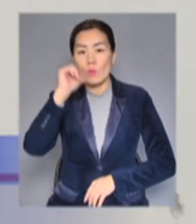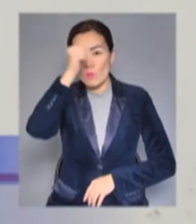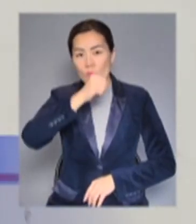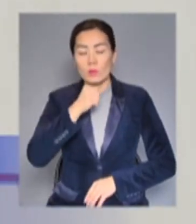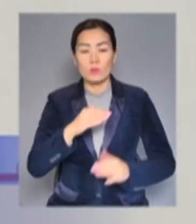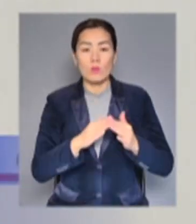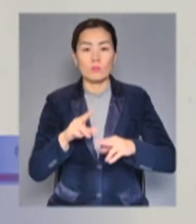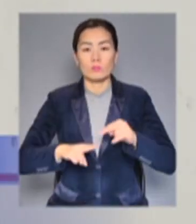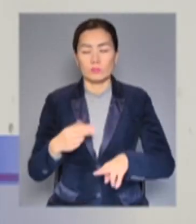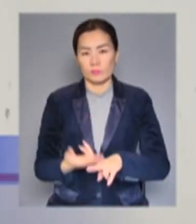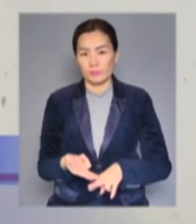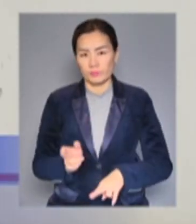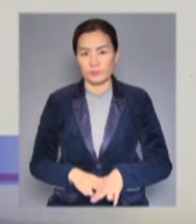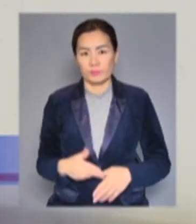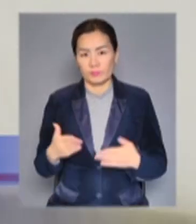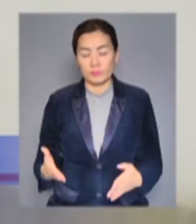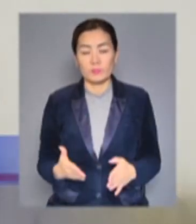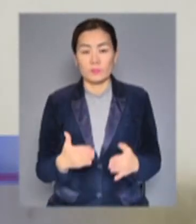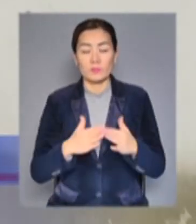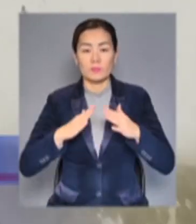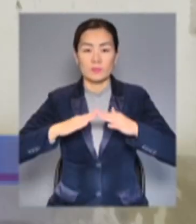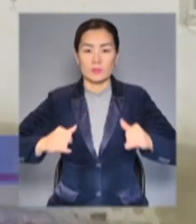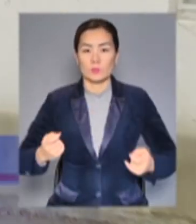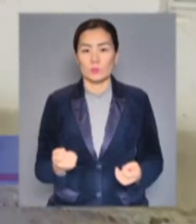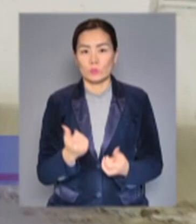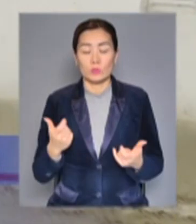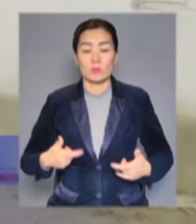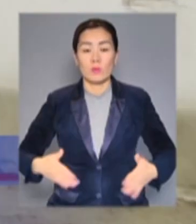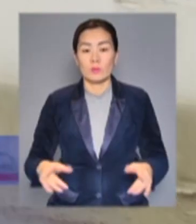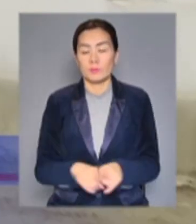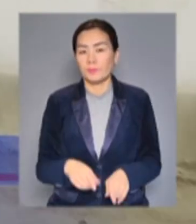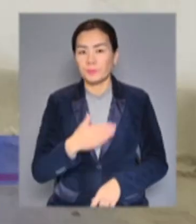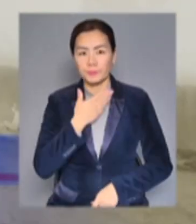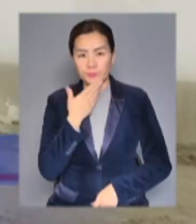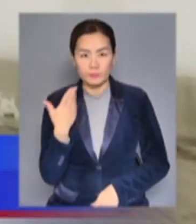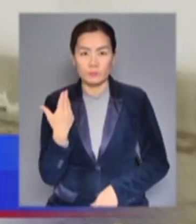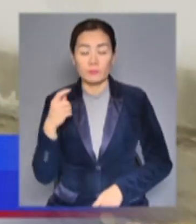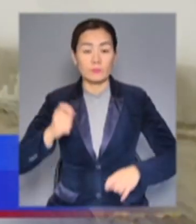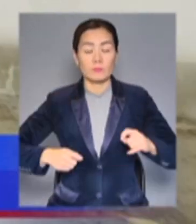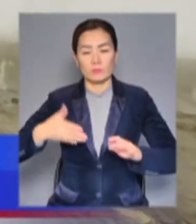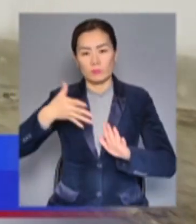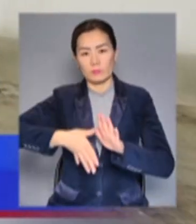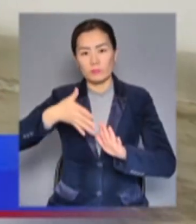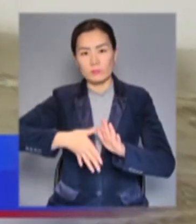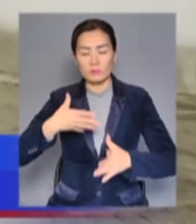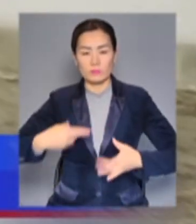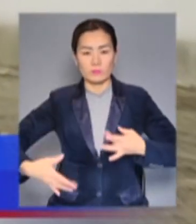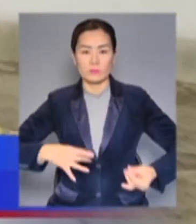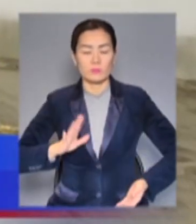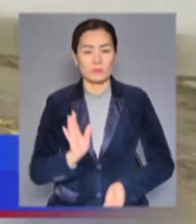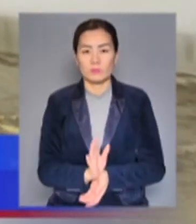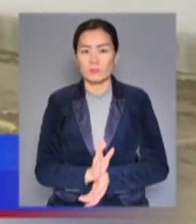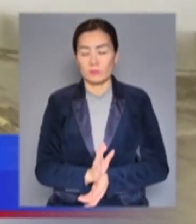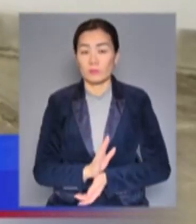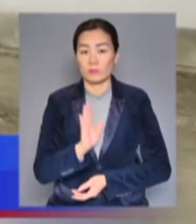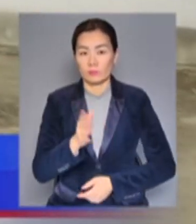салынған үйлердің сыйқы мынау. Қабырғалары қақырап, төбесі құлауға шақтыр. Жолдың да сыйқы осы, бір жаңбыр жауса болғаны мына жердің барлығы ми